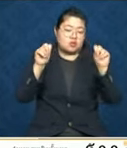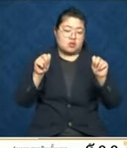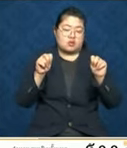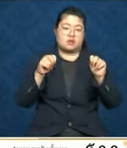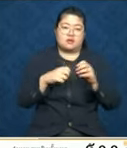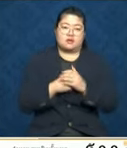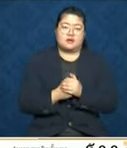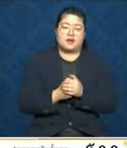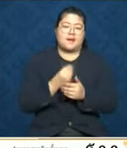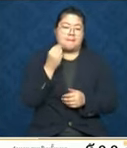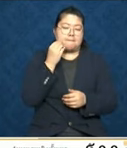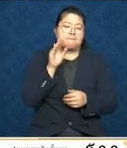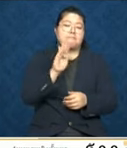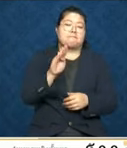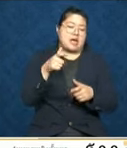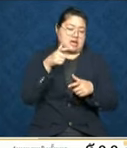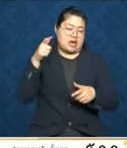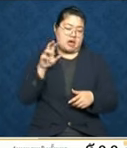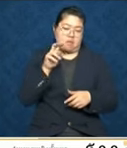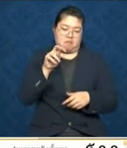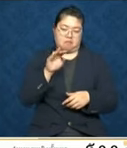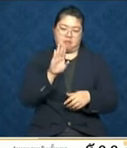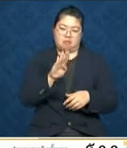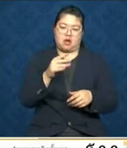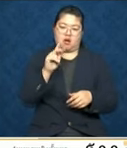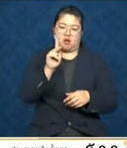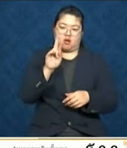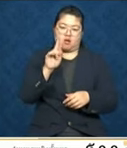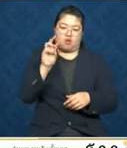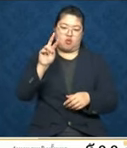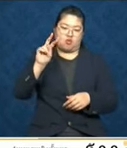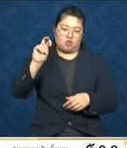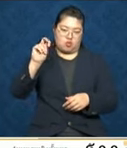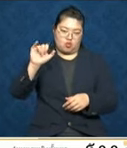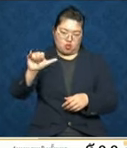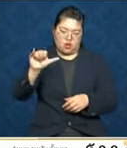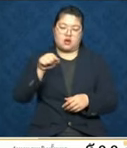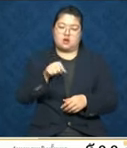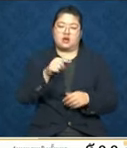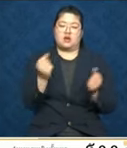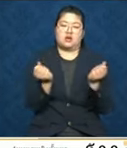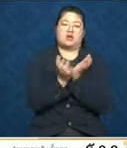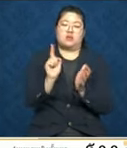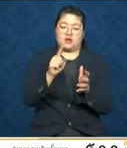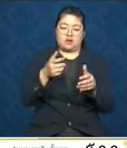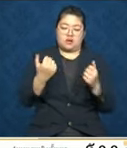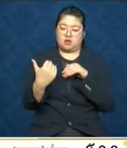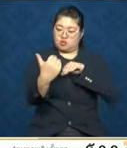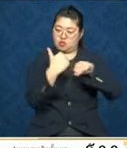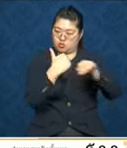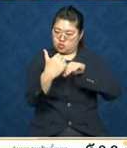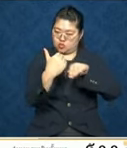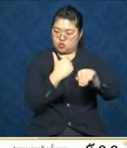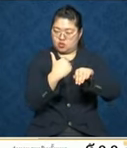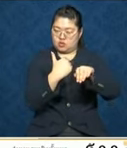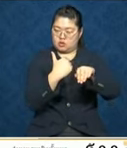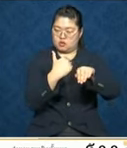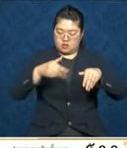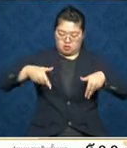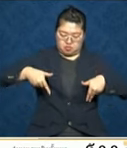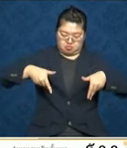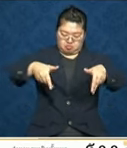างใหญ่บางกลวยสายน้อยได้รับความเดือดร้อนไปอย่างมากจากการใช้ถนนเส้นกาญจนพิเศษเนื่องจ